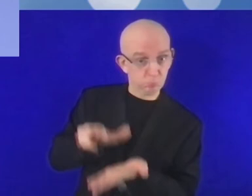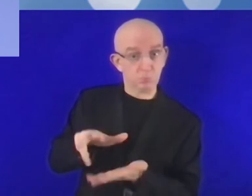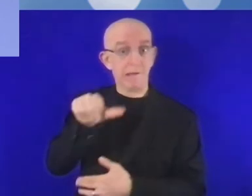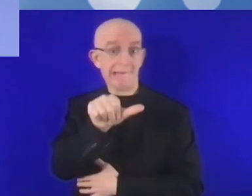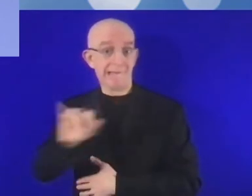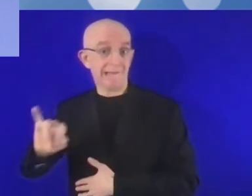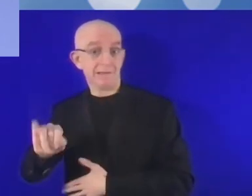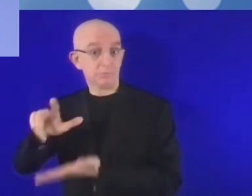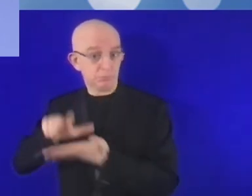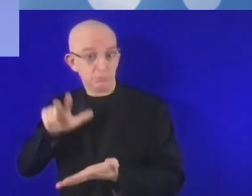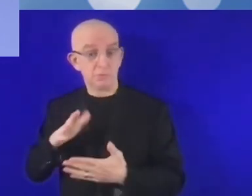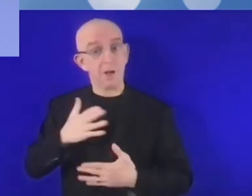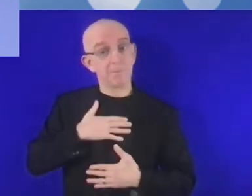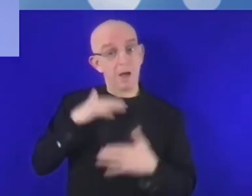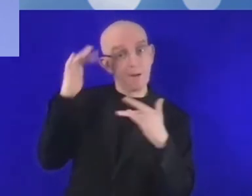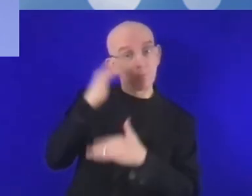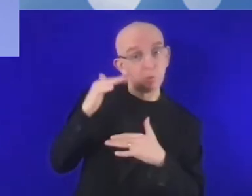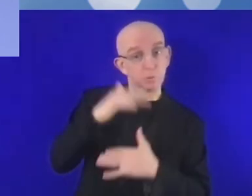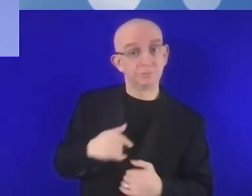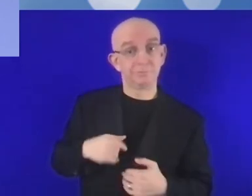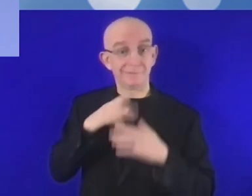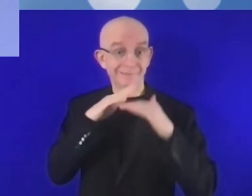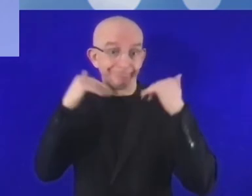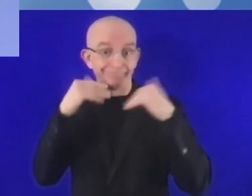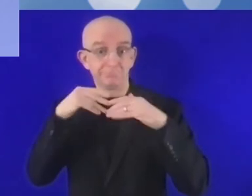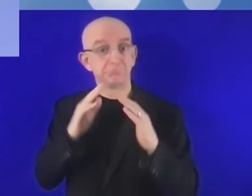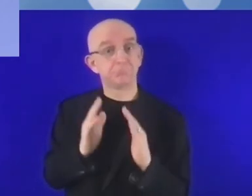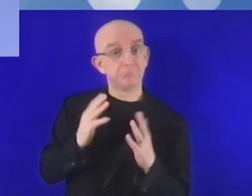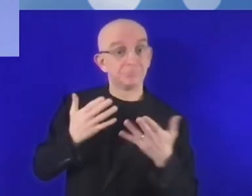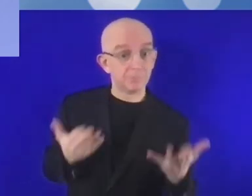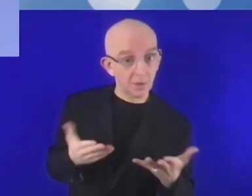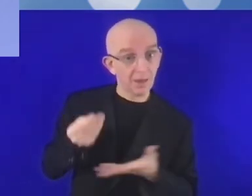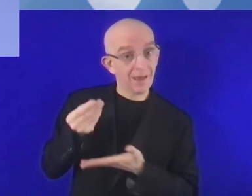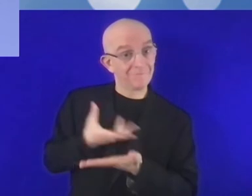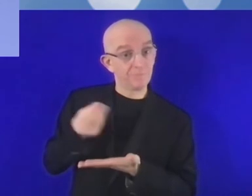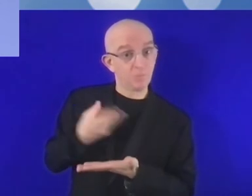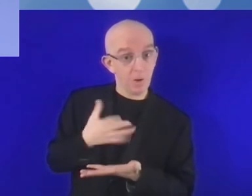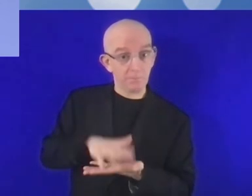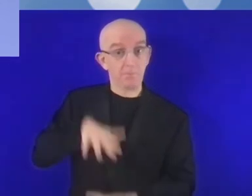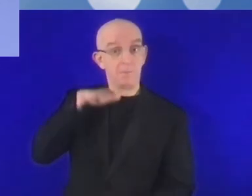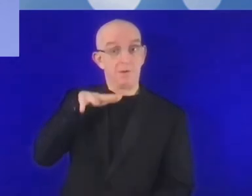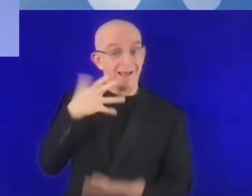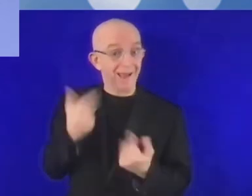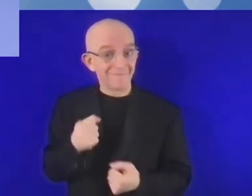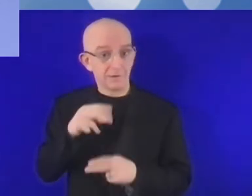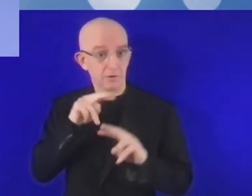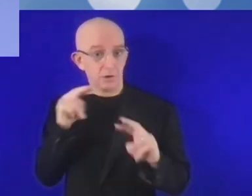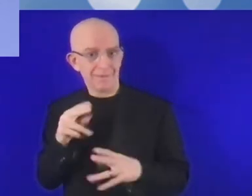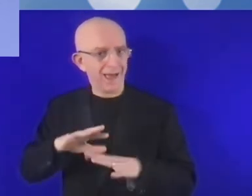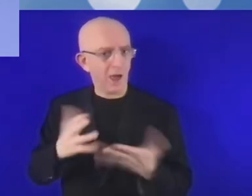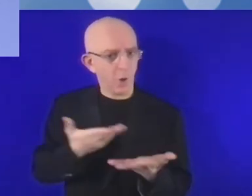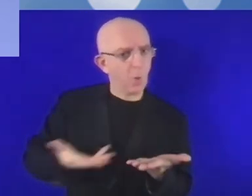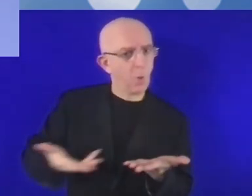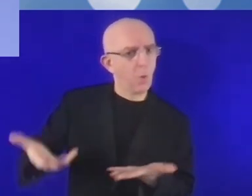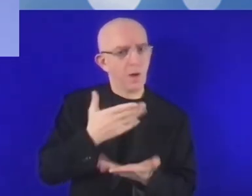القرار. يجب أن نفكر في الطرق لأن يستعيد بلايين من